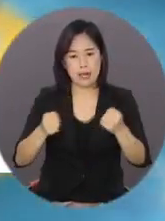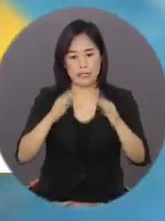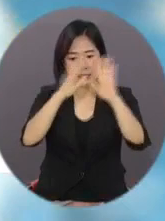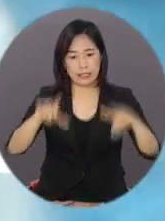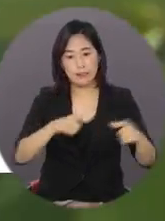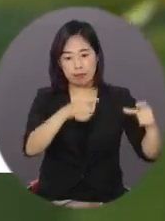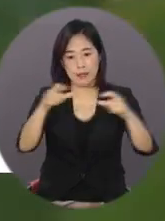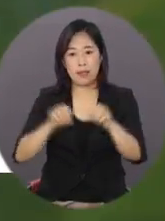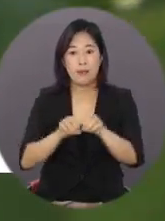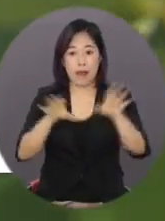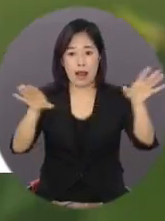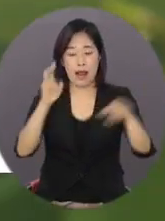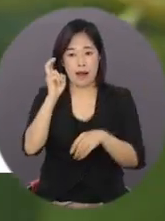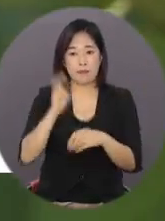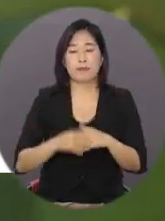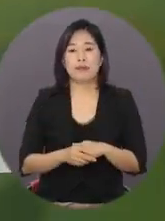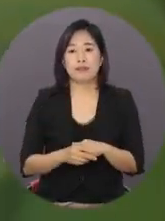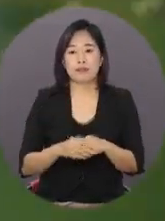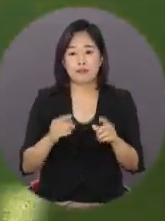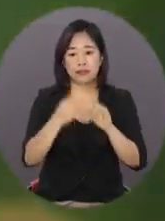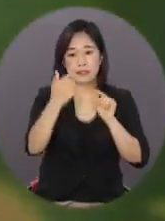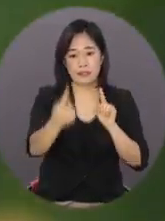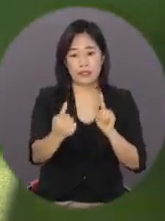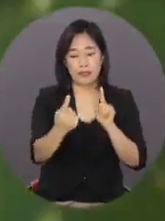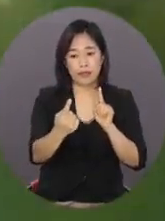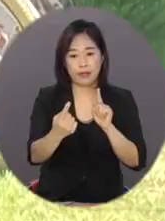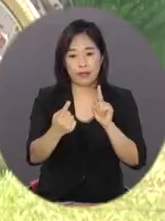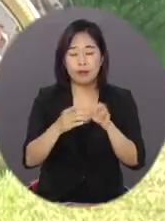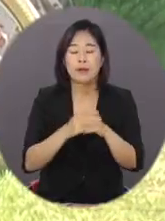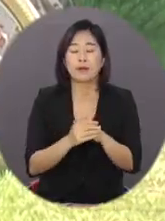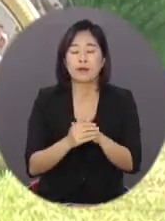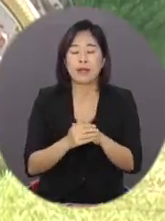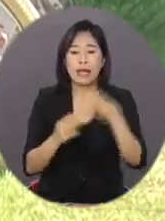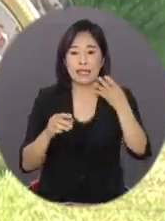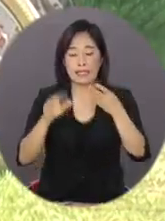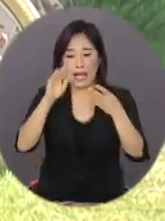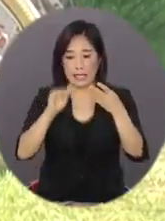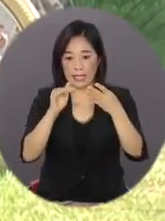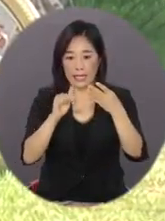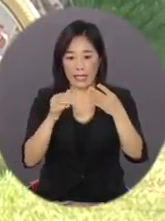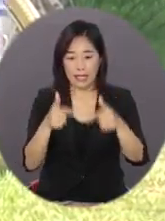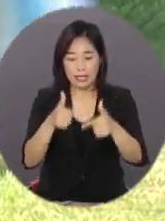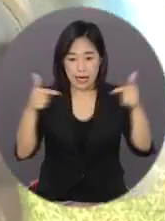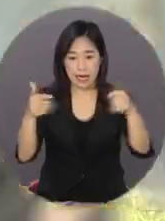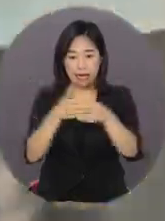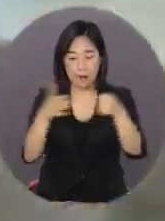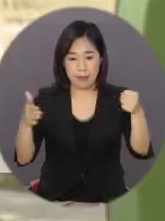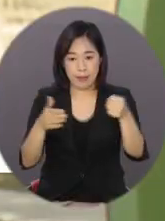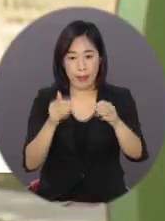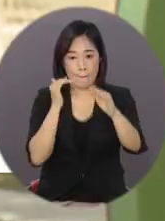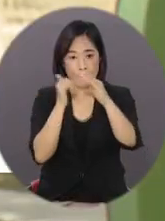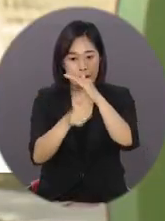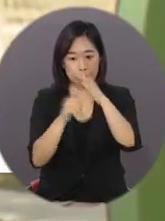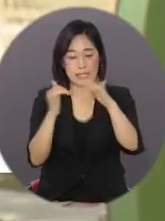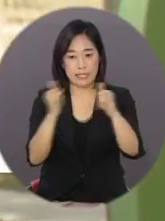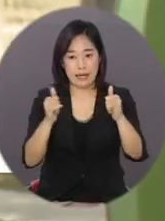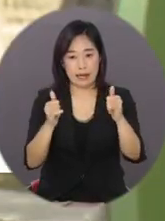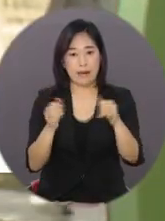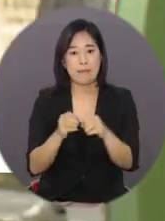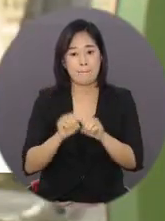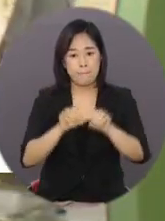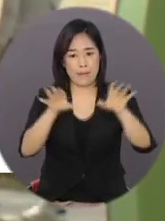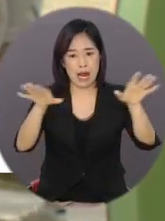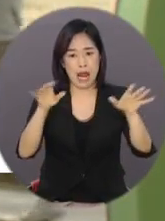높습니다. 수도권의 거리두기가 4단계로 격상되면서 휴가객들의 방문이 빨라질 수도 있습니다. 이에 따라